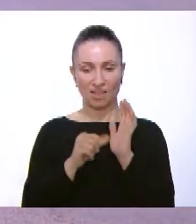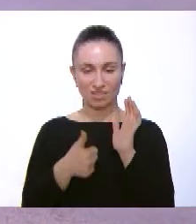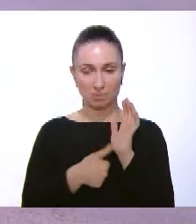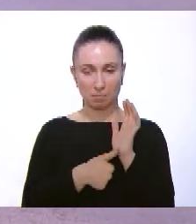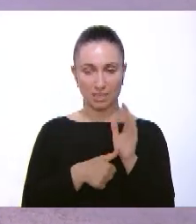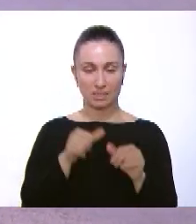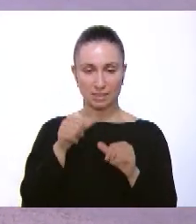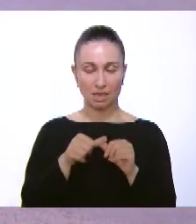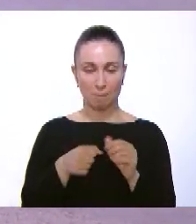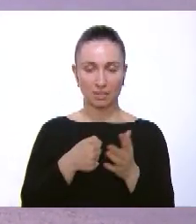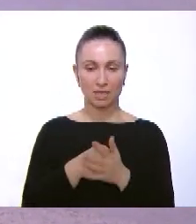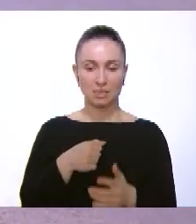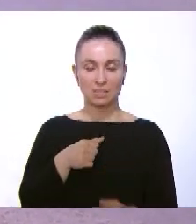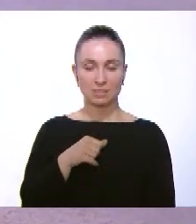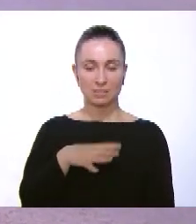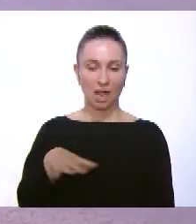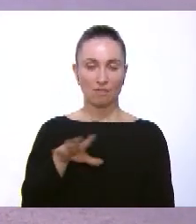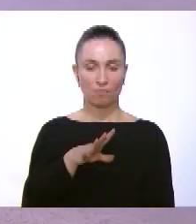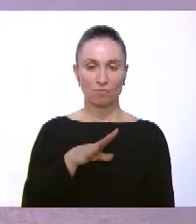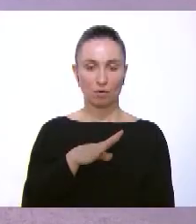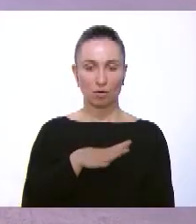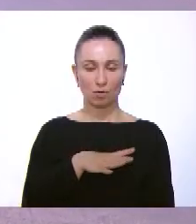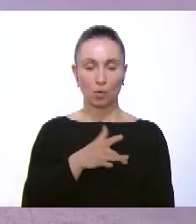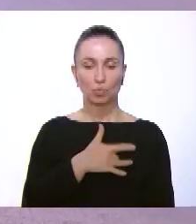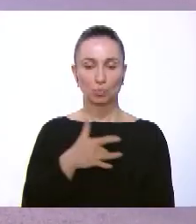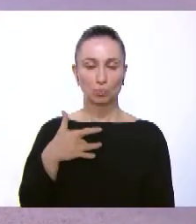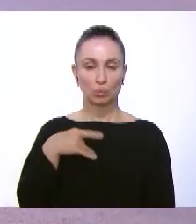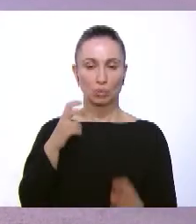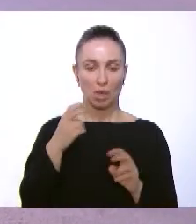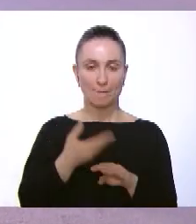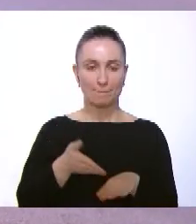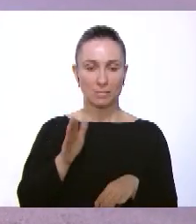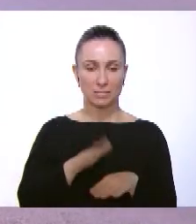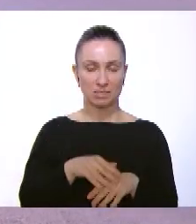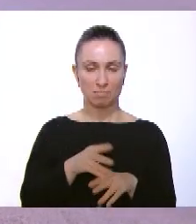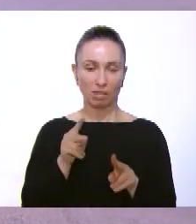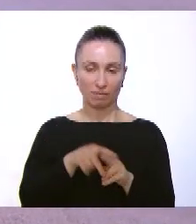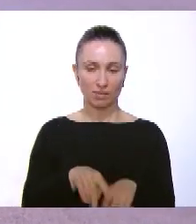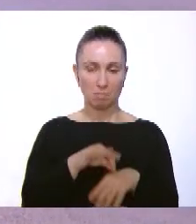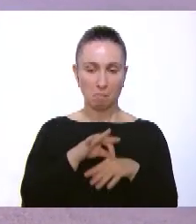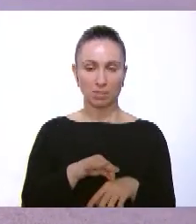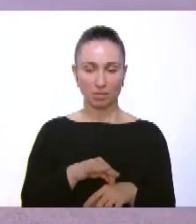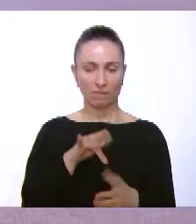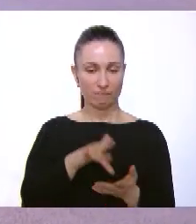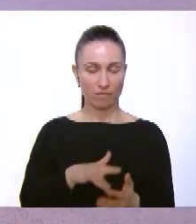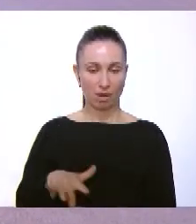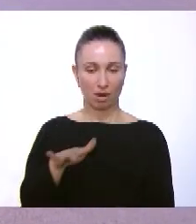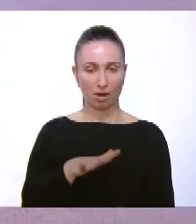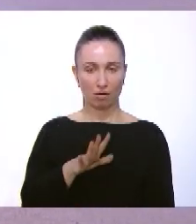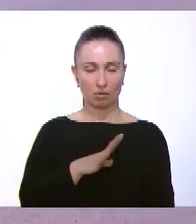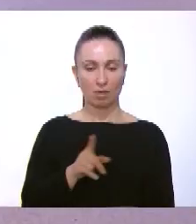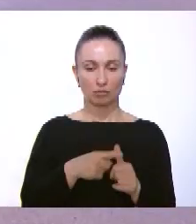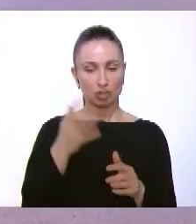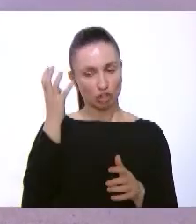წლამდე საქართველოს იყო რეზისტენტული ტუბერკულოზის მძიმე ტვირთის მატარებელი ქვეყნების შავ,